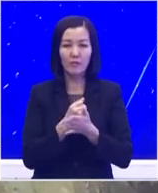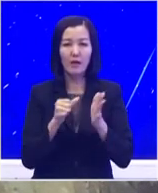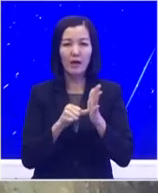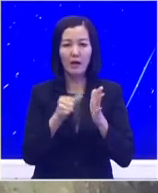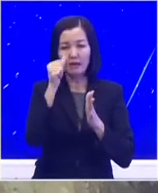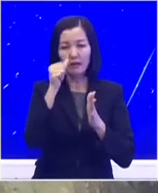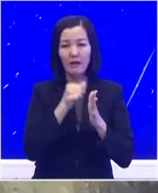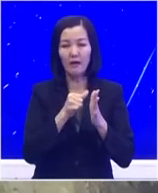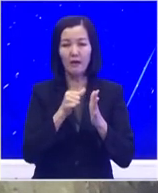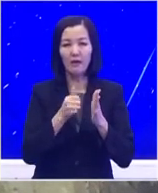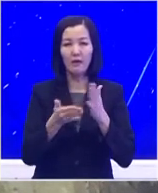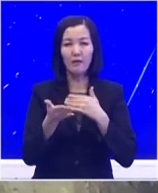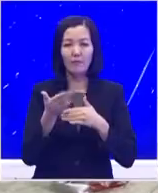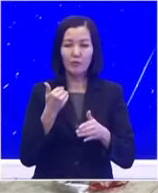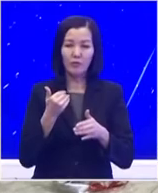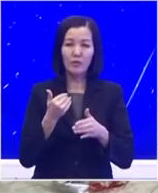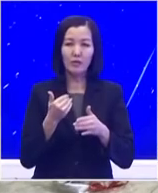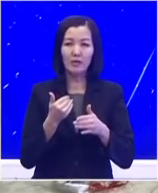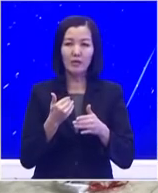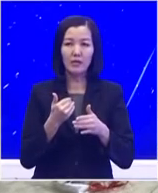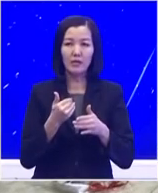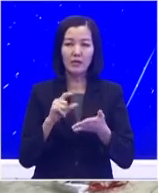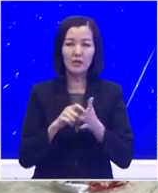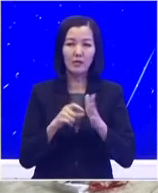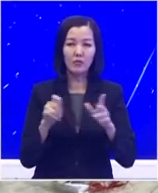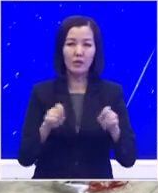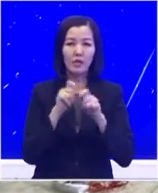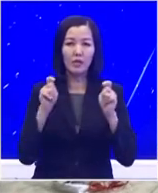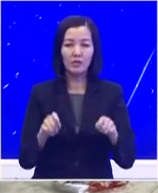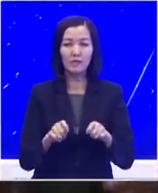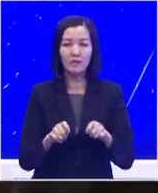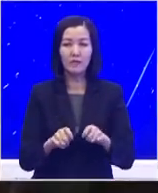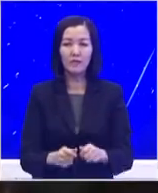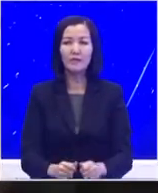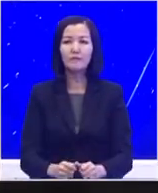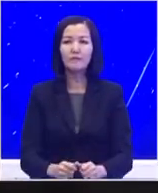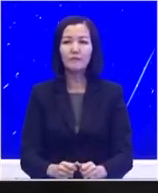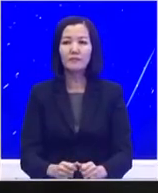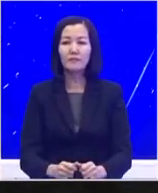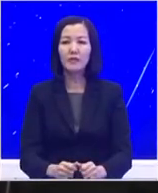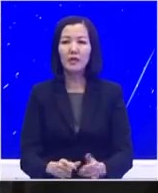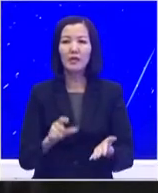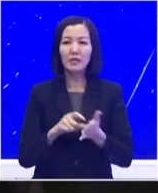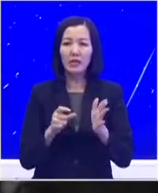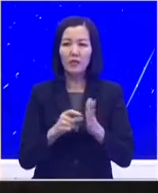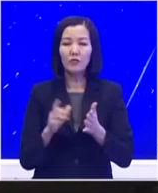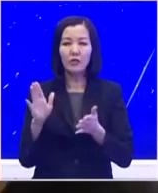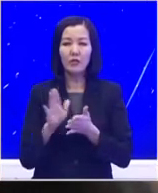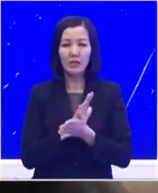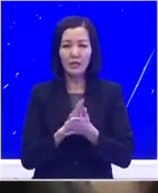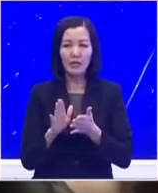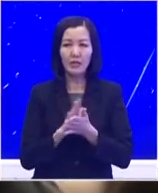бұрын салонымды аштым. Осындай қолдаудың арқасында Іскержанның тасы өрге домалады. Салонды кеңейтіп, шаш түйіп,